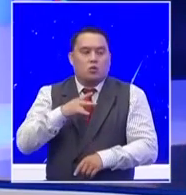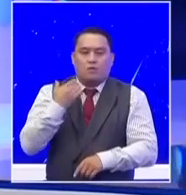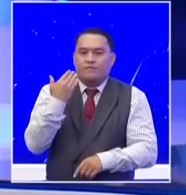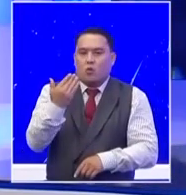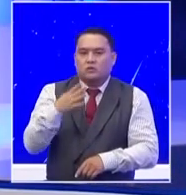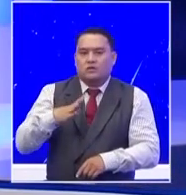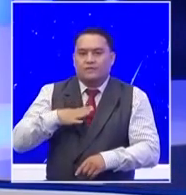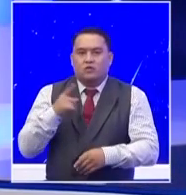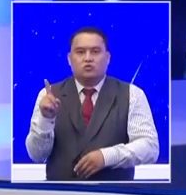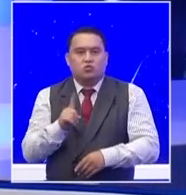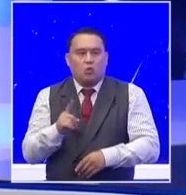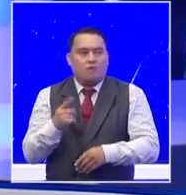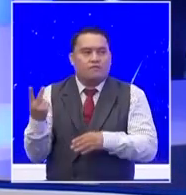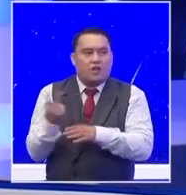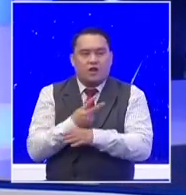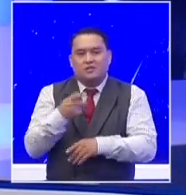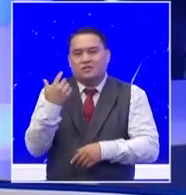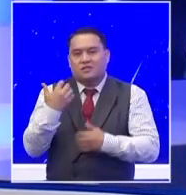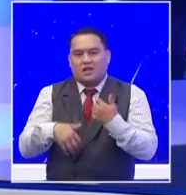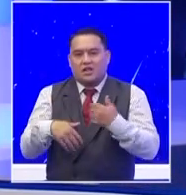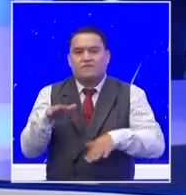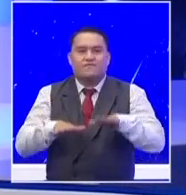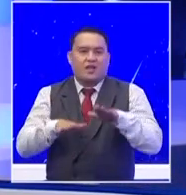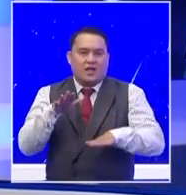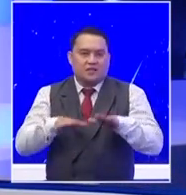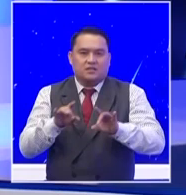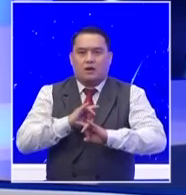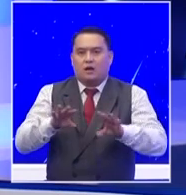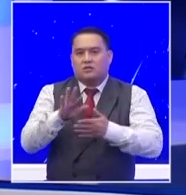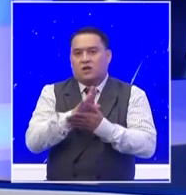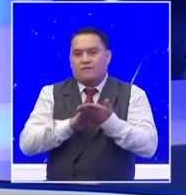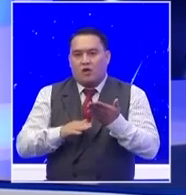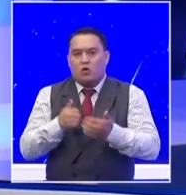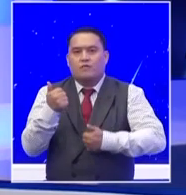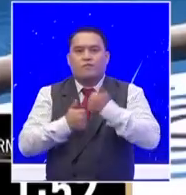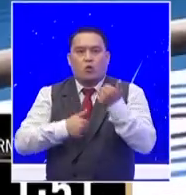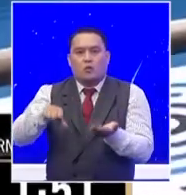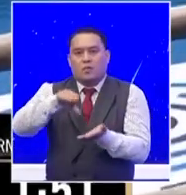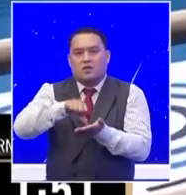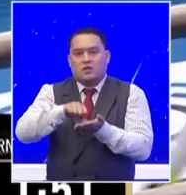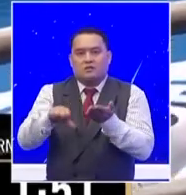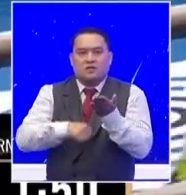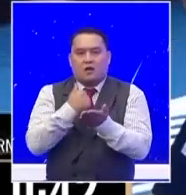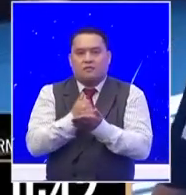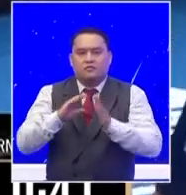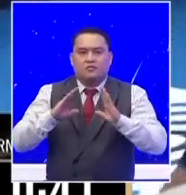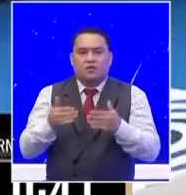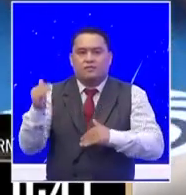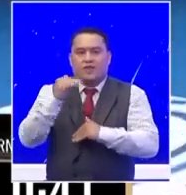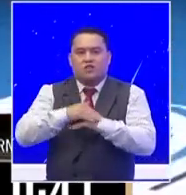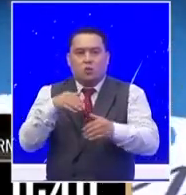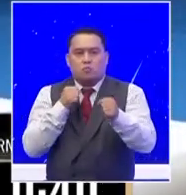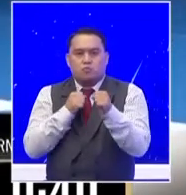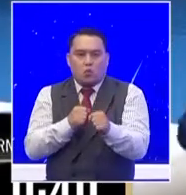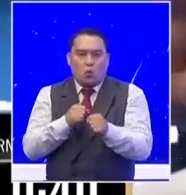WBA International во втором среднем весе, передает корреспондент Вести КЗ. Его поединок стал главным событием вечера бокса